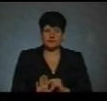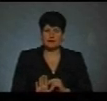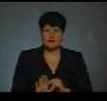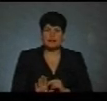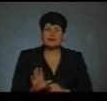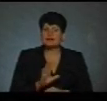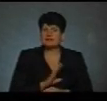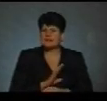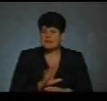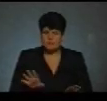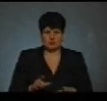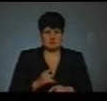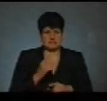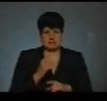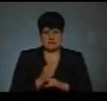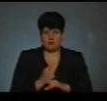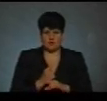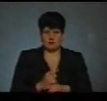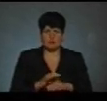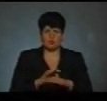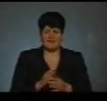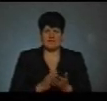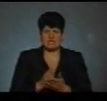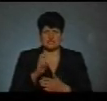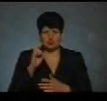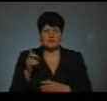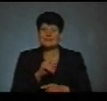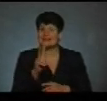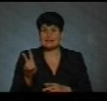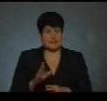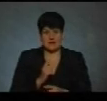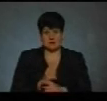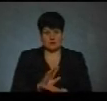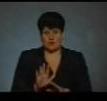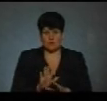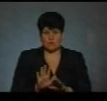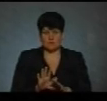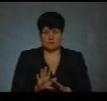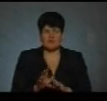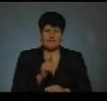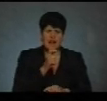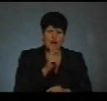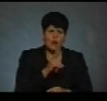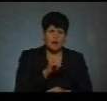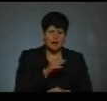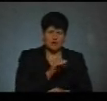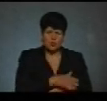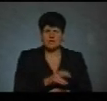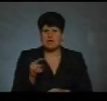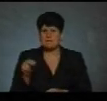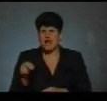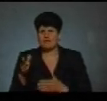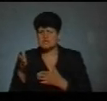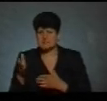Не були заборонені проведення служби, ніде не були заборонені. Ні в греко-католиків, ні в